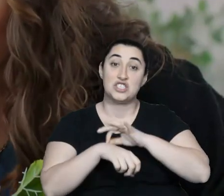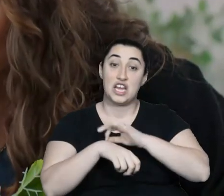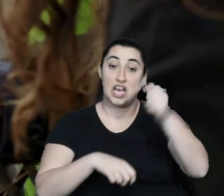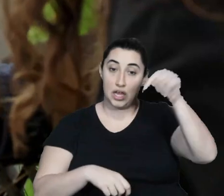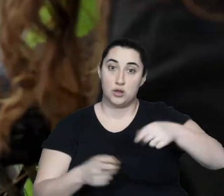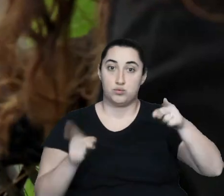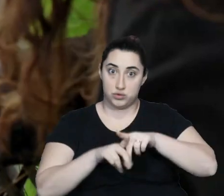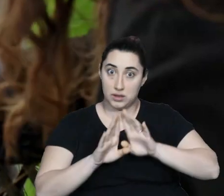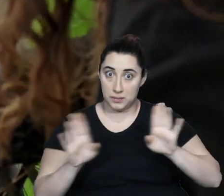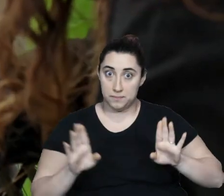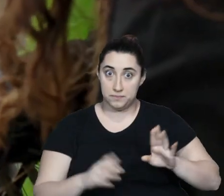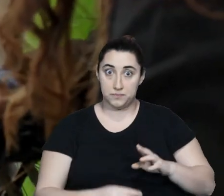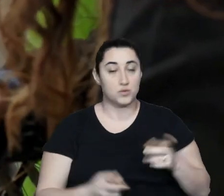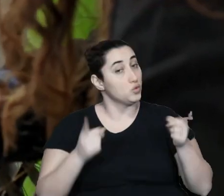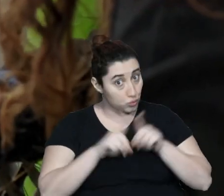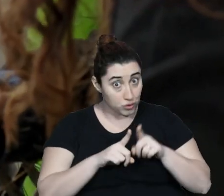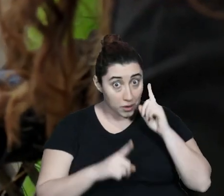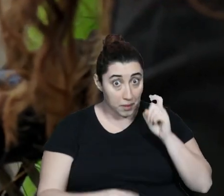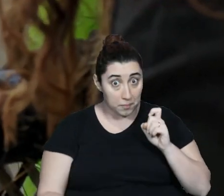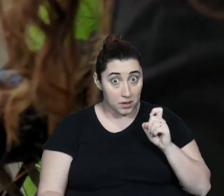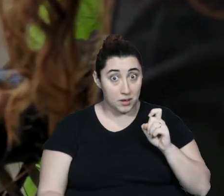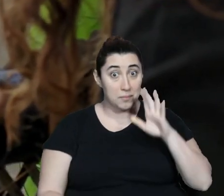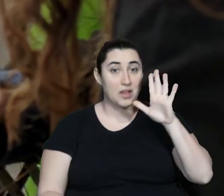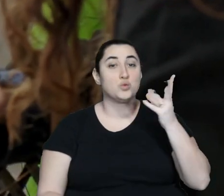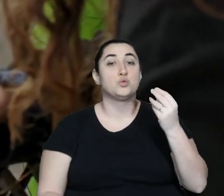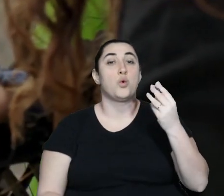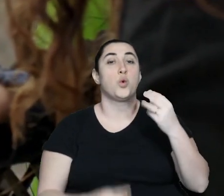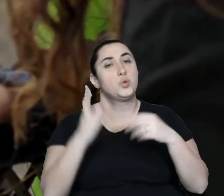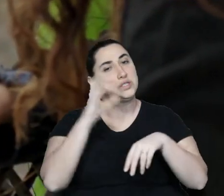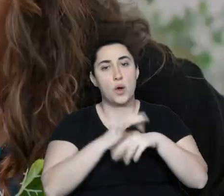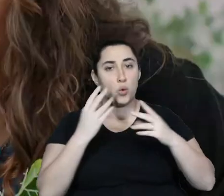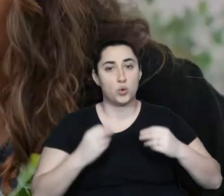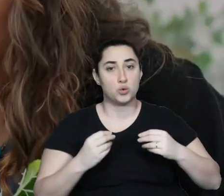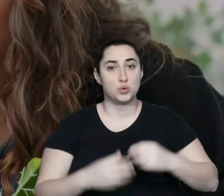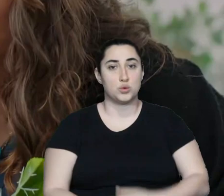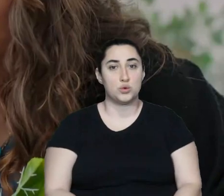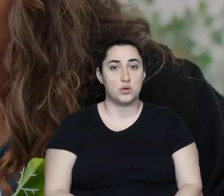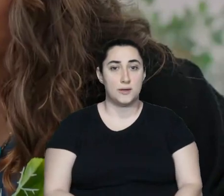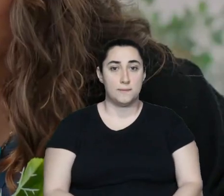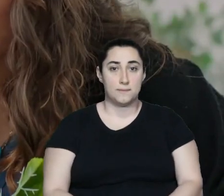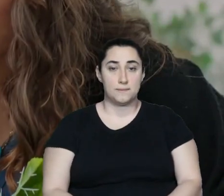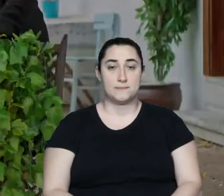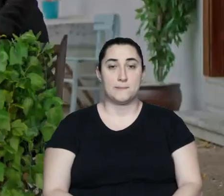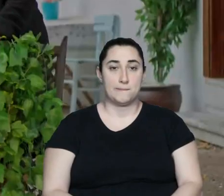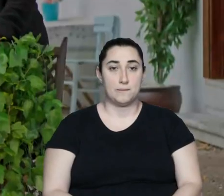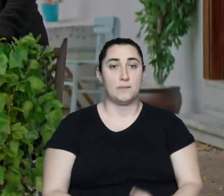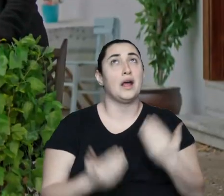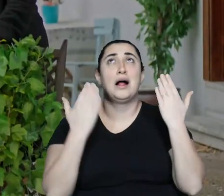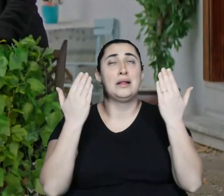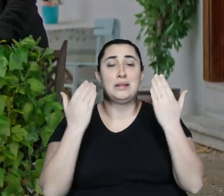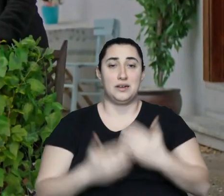5 dakikaya burada buluşuyoruz, tamam mı? Buluşuyor muyuz? 5 çok. 3 olsun. Allah'ım.